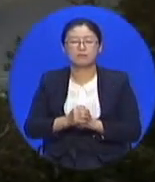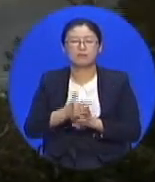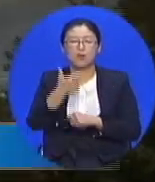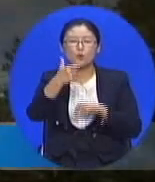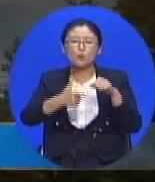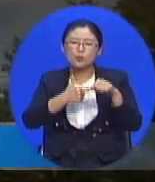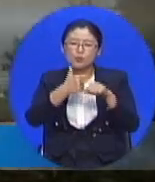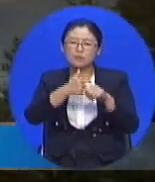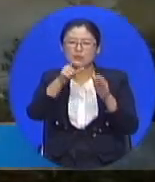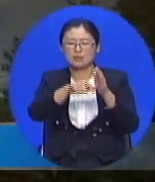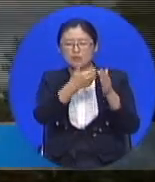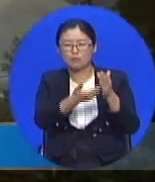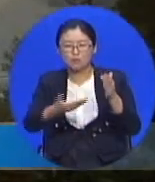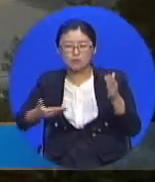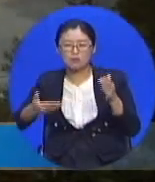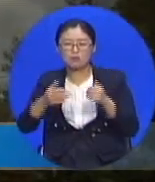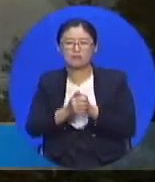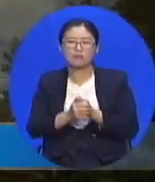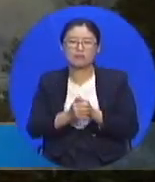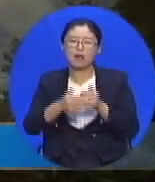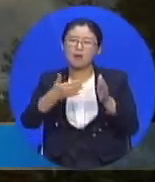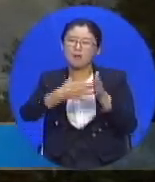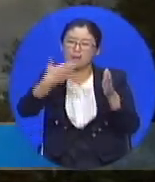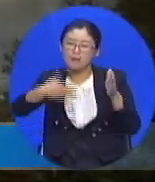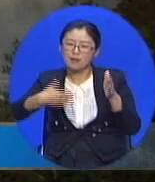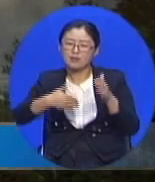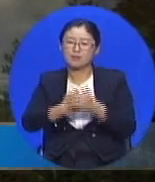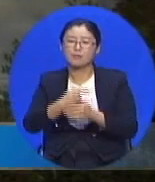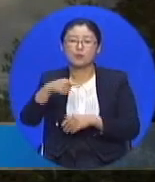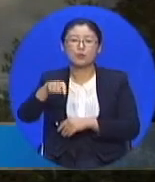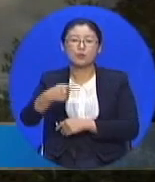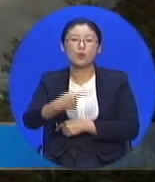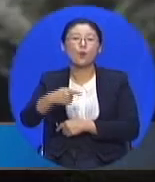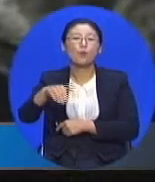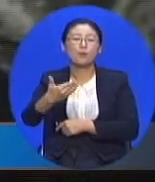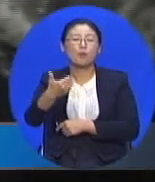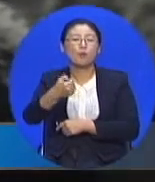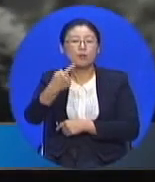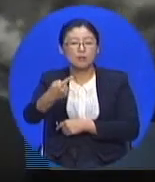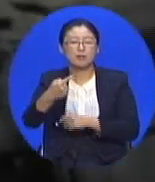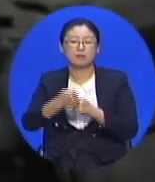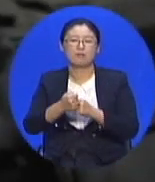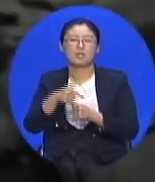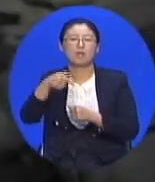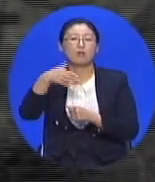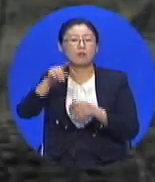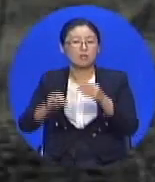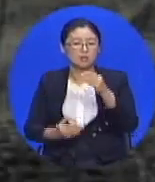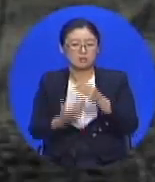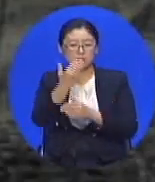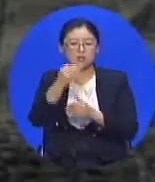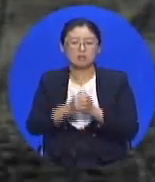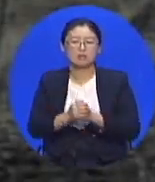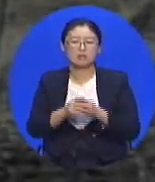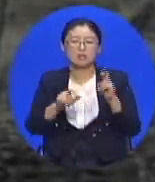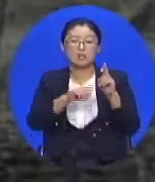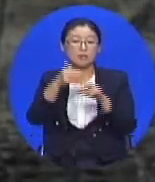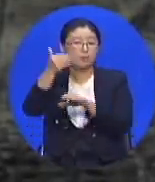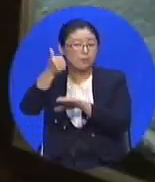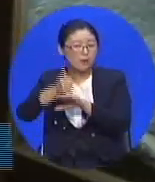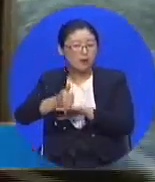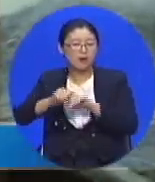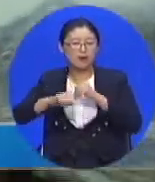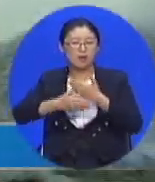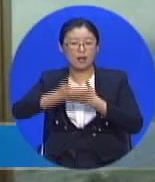60년이 넘는 세월이 흘렀지만 아직 끝나지 않은 1951년 2월의 거창 사건. 지난해 말 개봉한 이